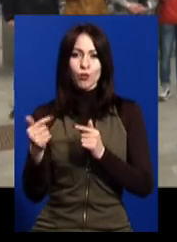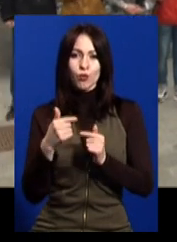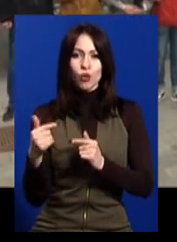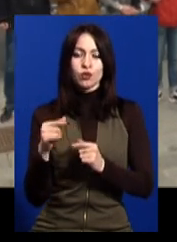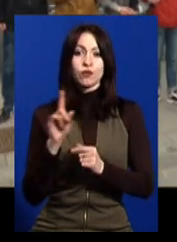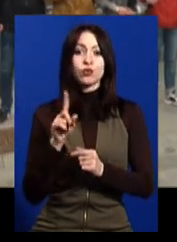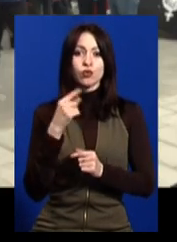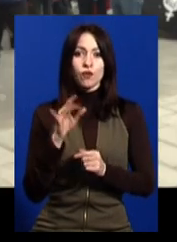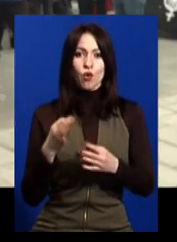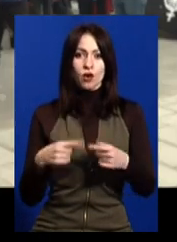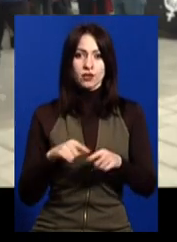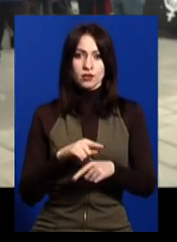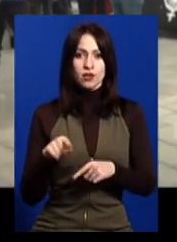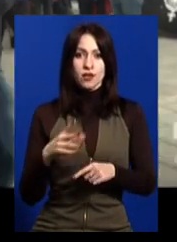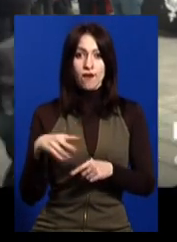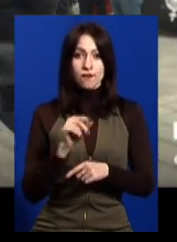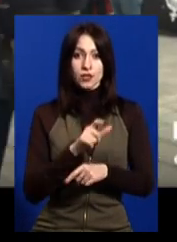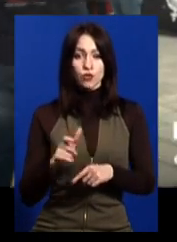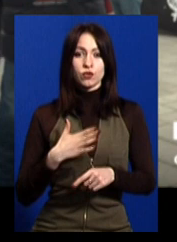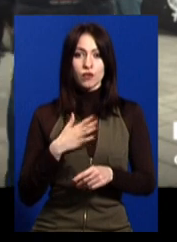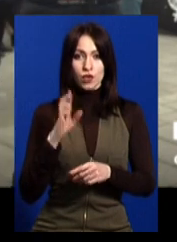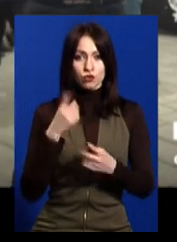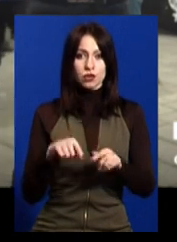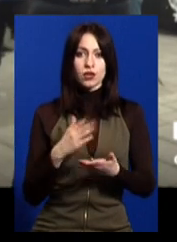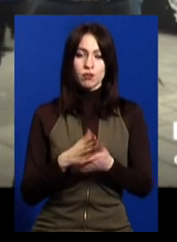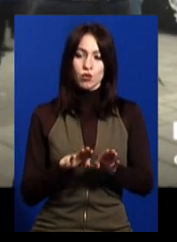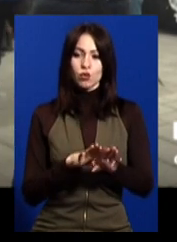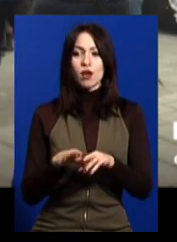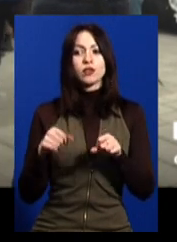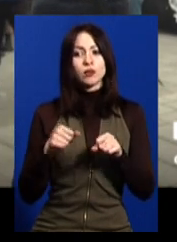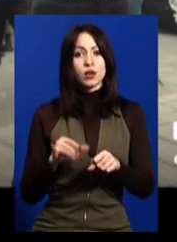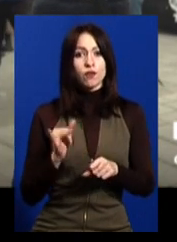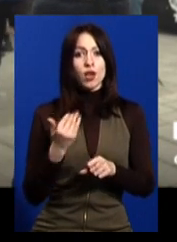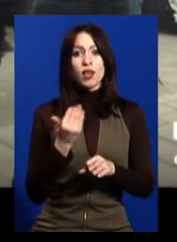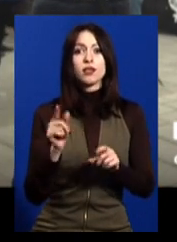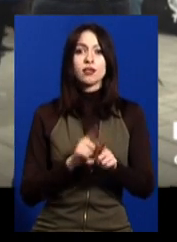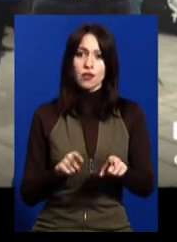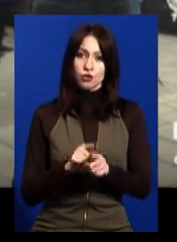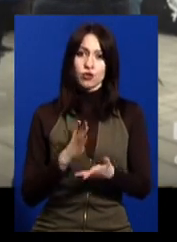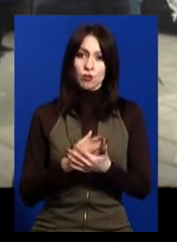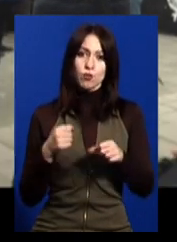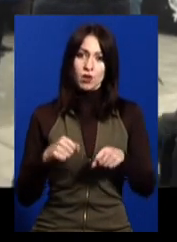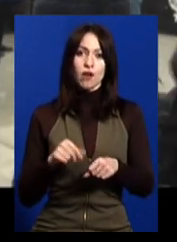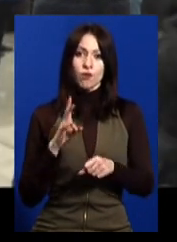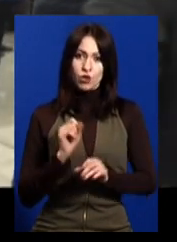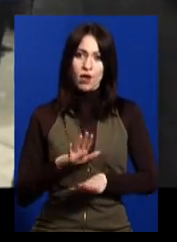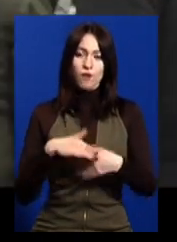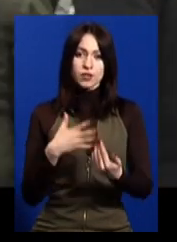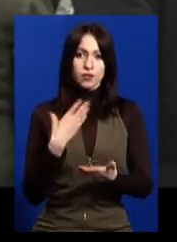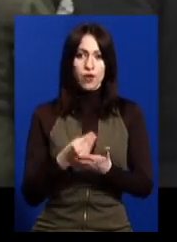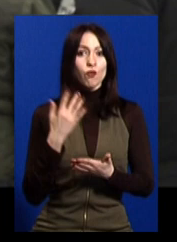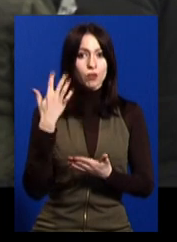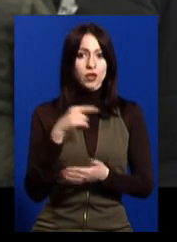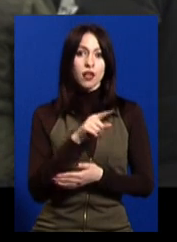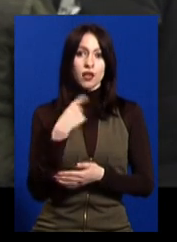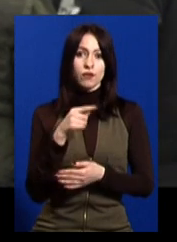«Фрайкор». Всі люди в нашій країні мають рівні права і вони також мають право на висловлення своєї думки. Вони